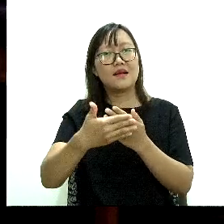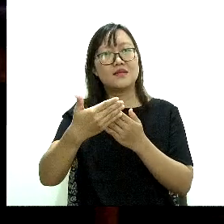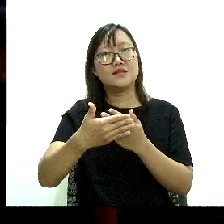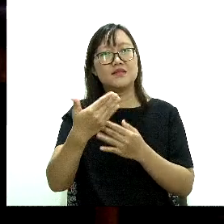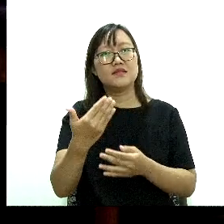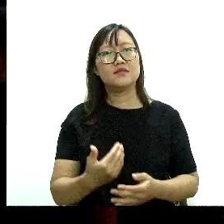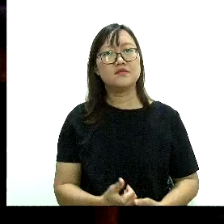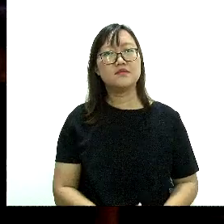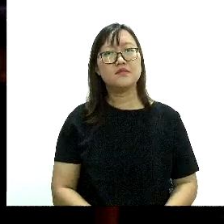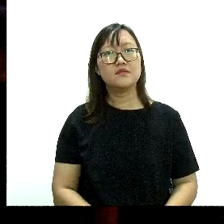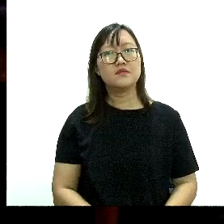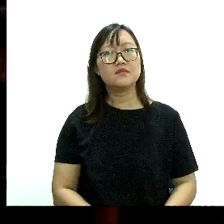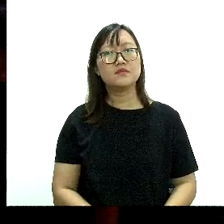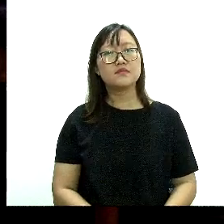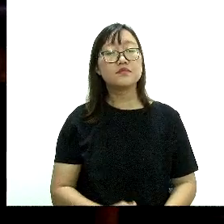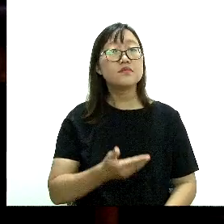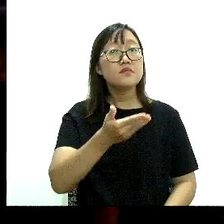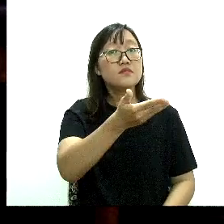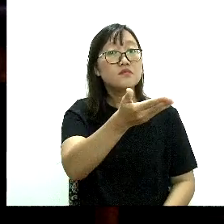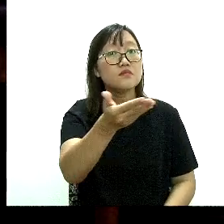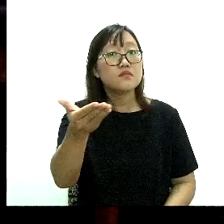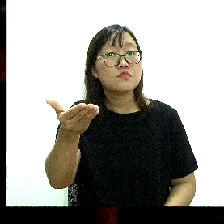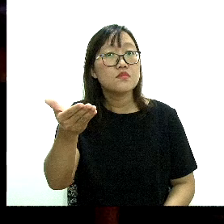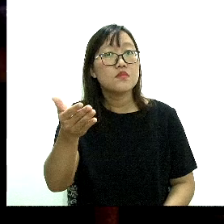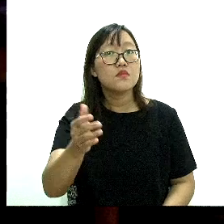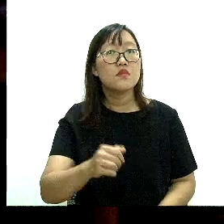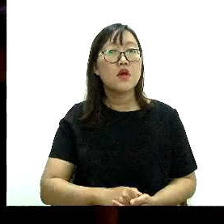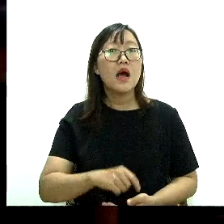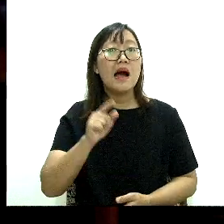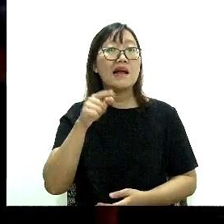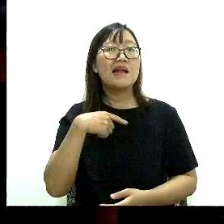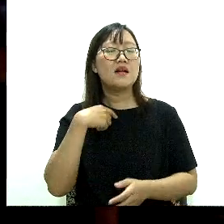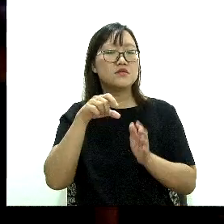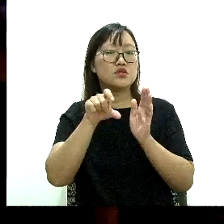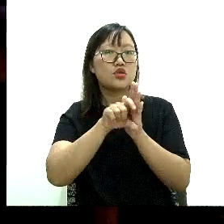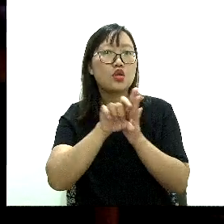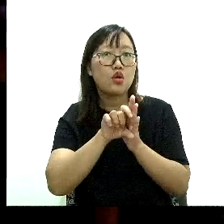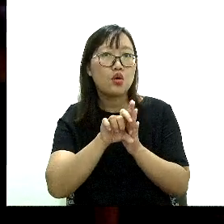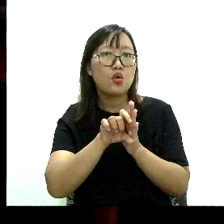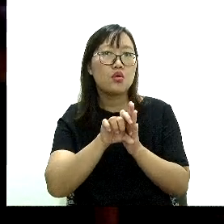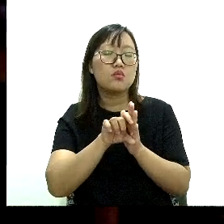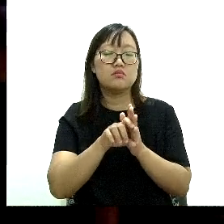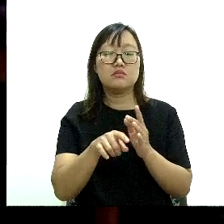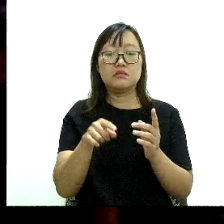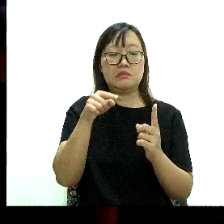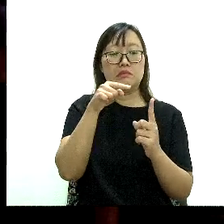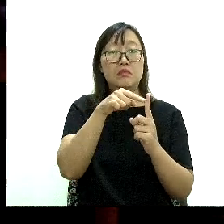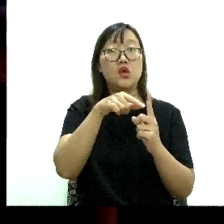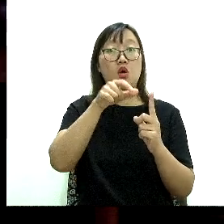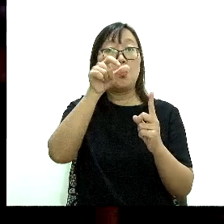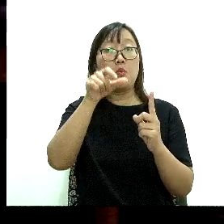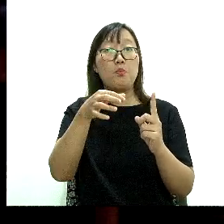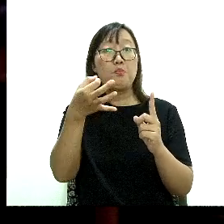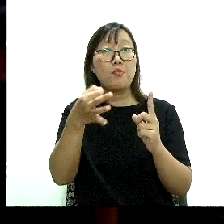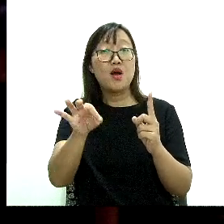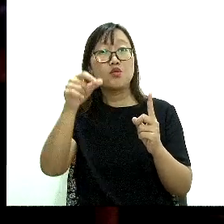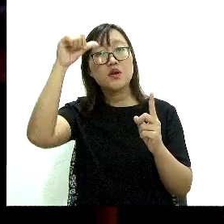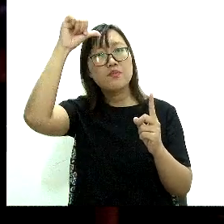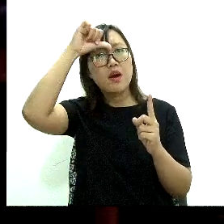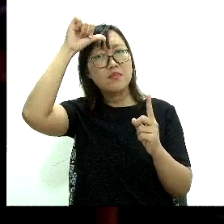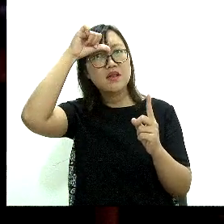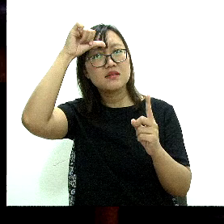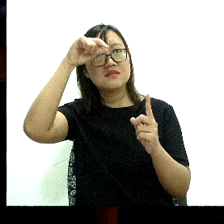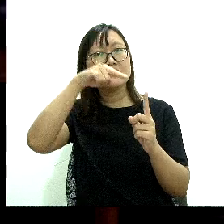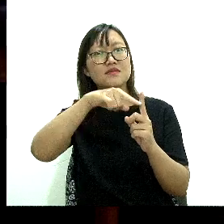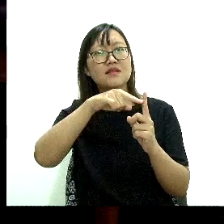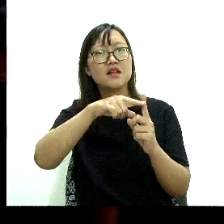Saudara-saudari yang terkasih, ada ilustrasi. Ada seorang yang baru dibaptis, kemudian aktif